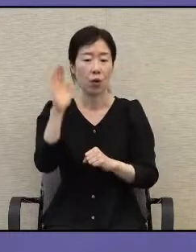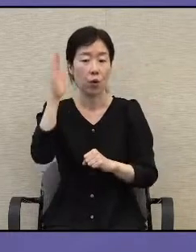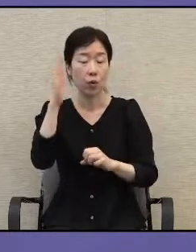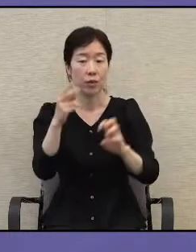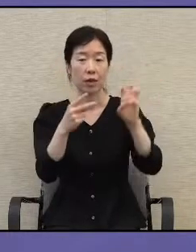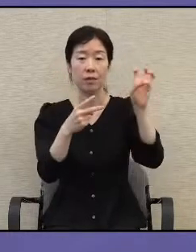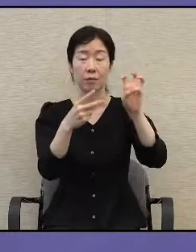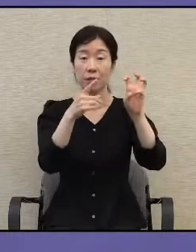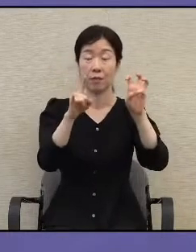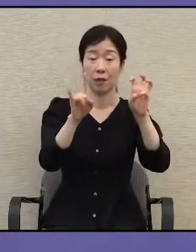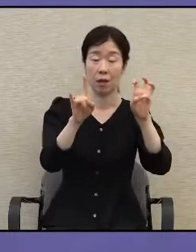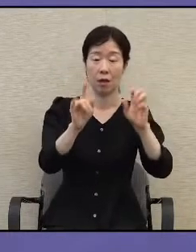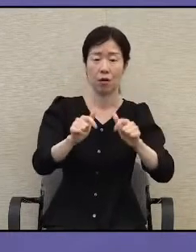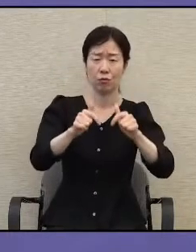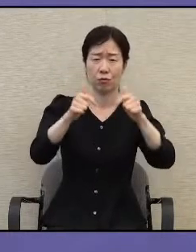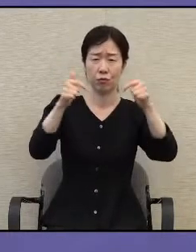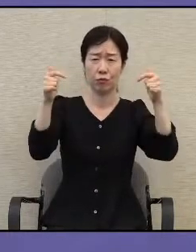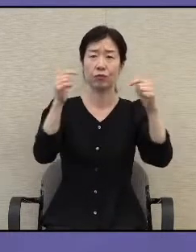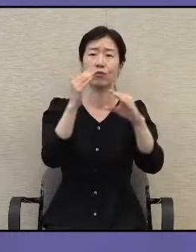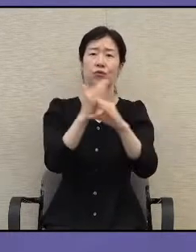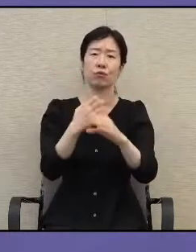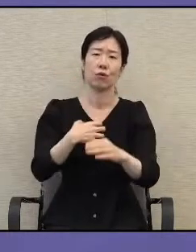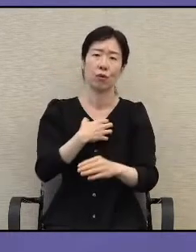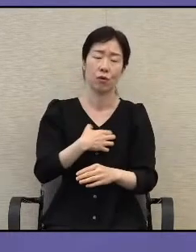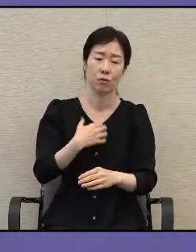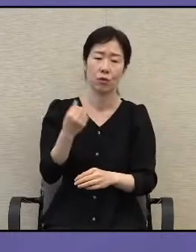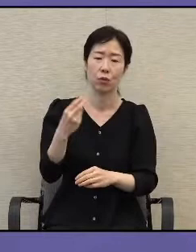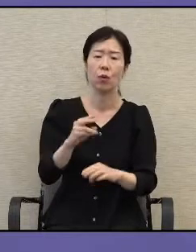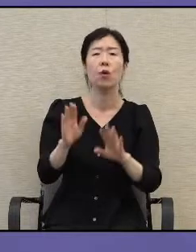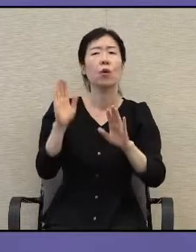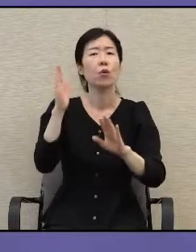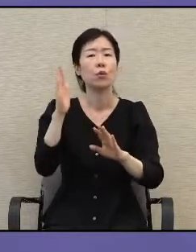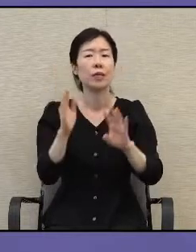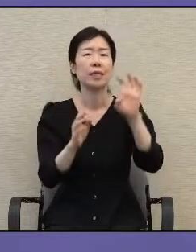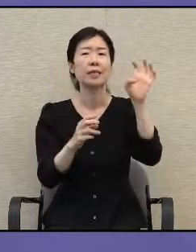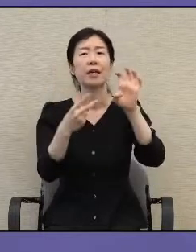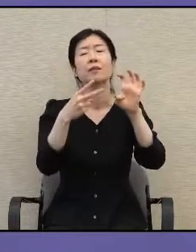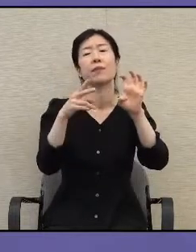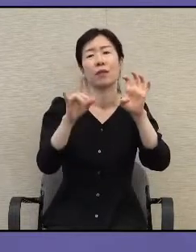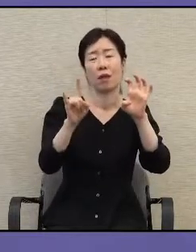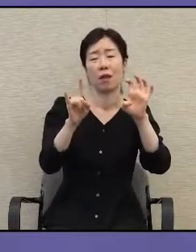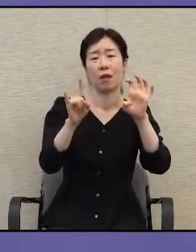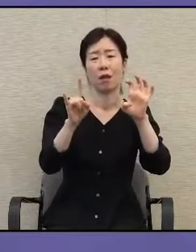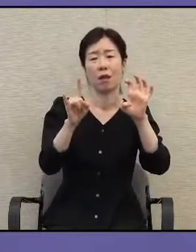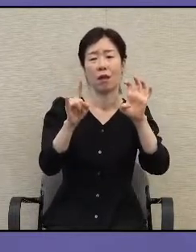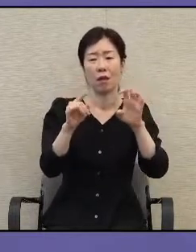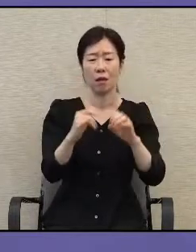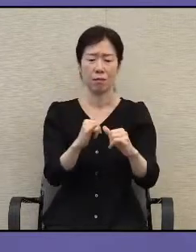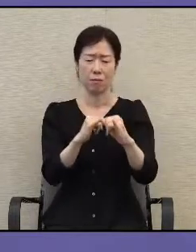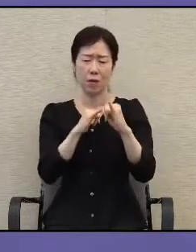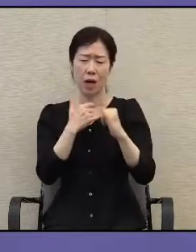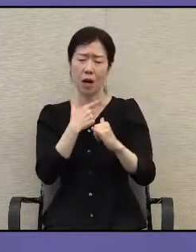거의 다시 올라갔는데요. 또 40대가 또 올라가고 있는 요 20, 30, 40대의